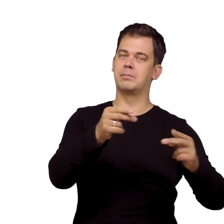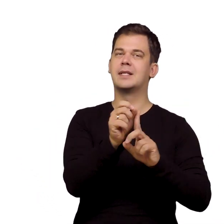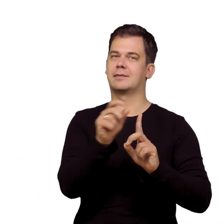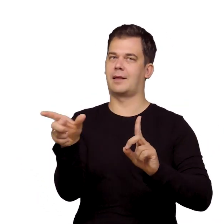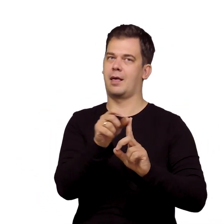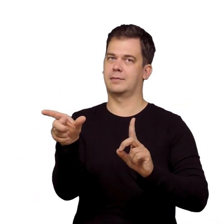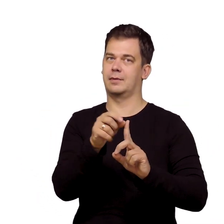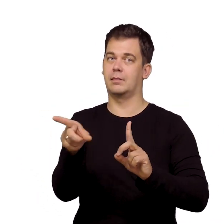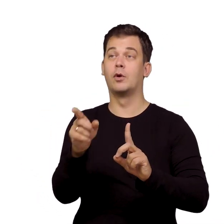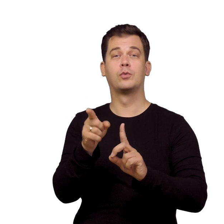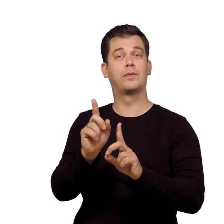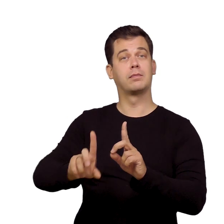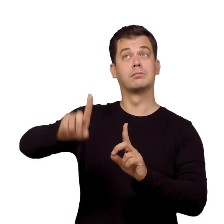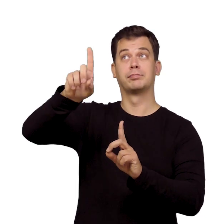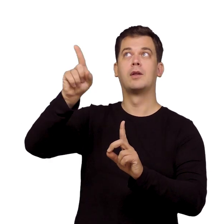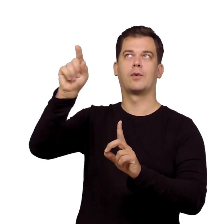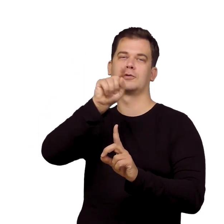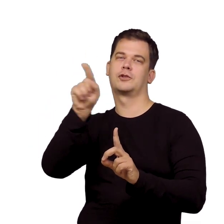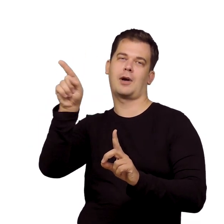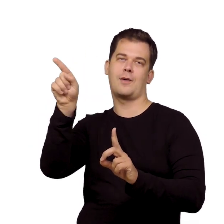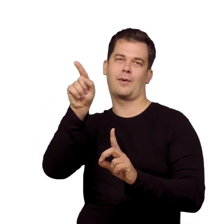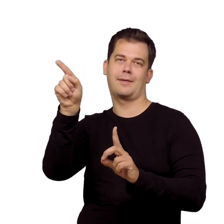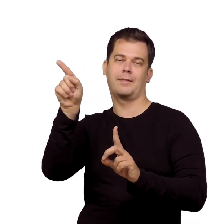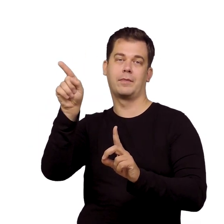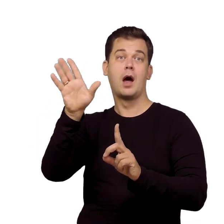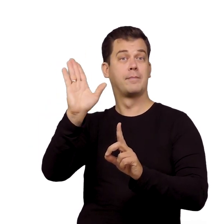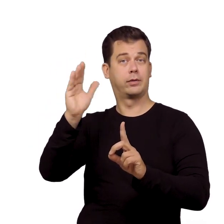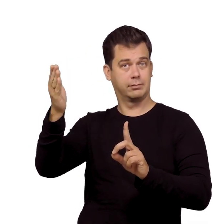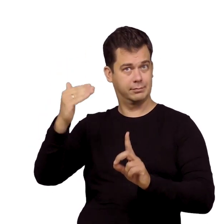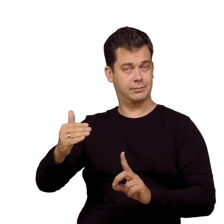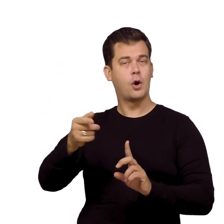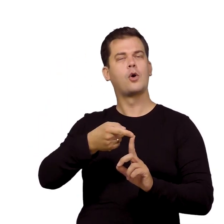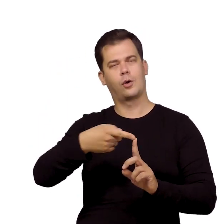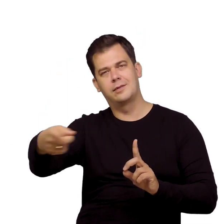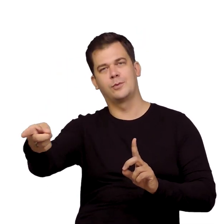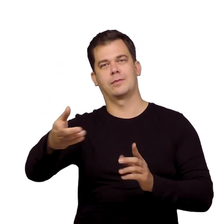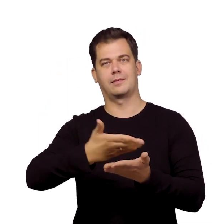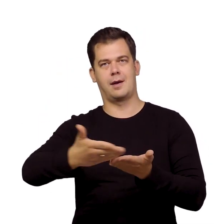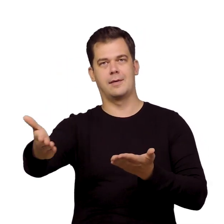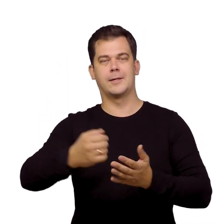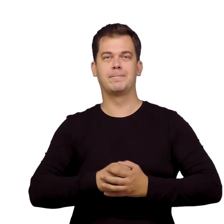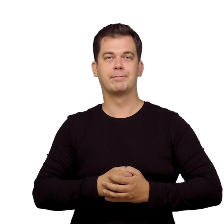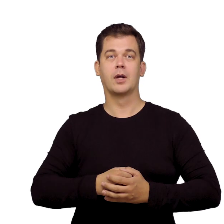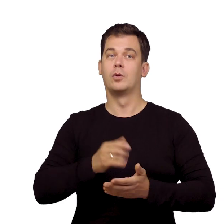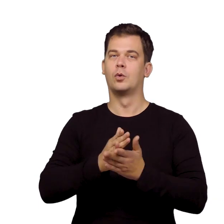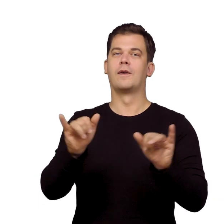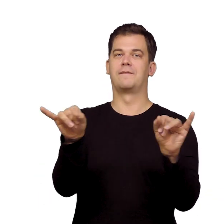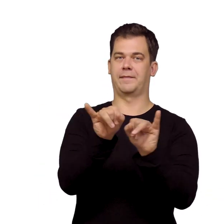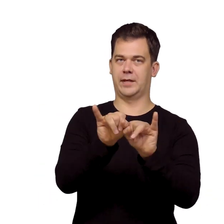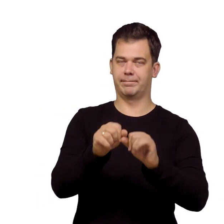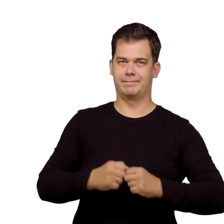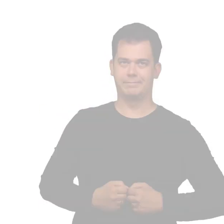Teraz możemy wrócić do instalacji, klikając strzałkę w lewym górnym rogu ekranu. Następnie wybieramy Kontynuuj